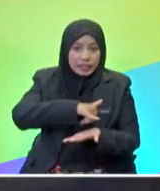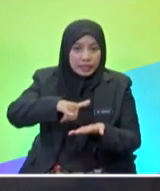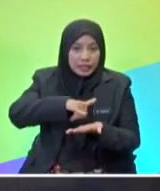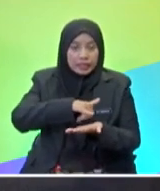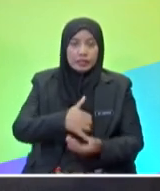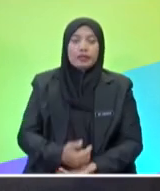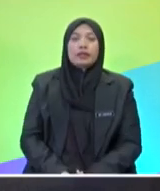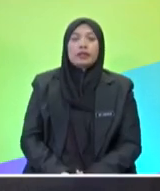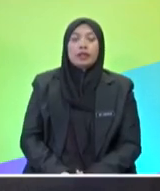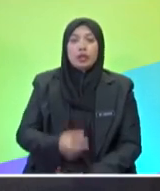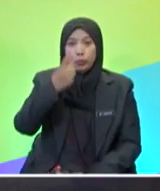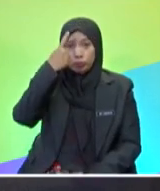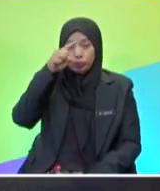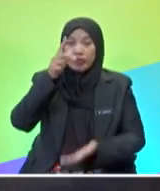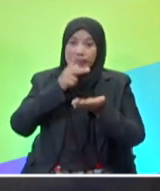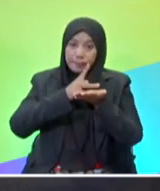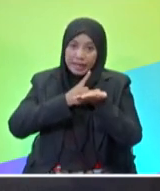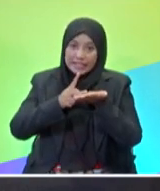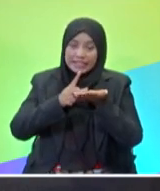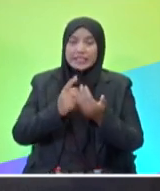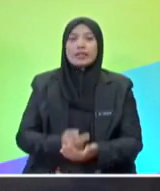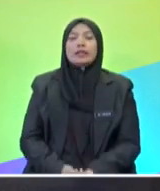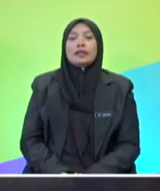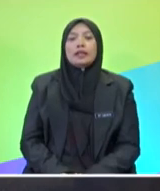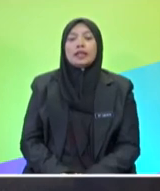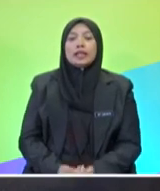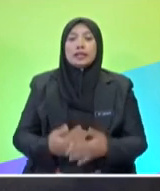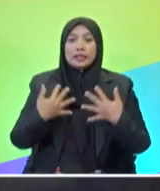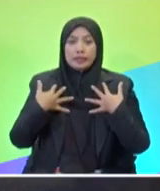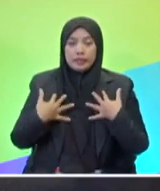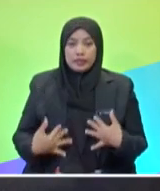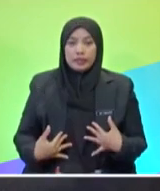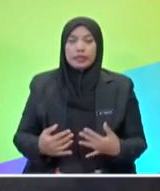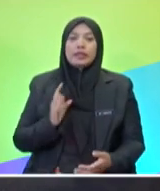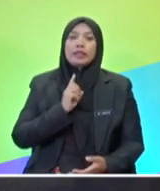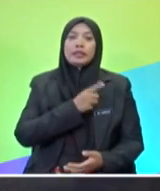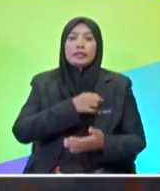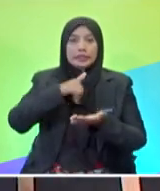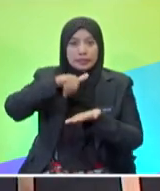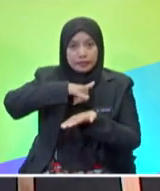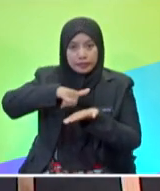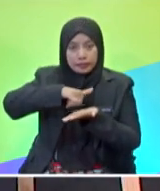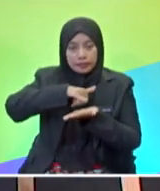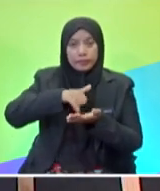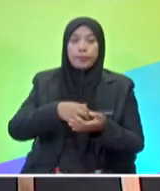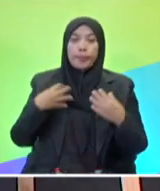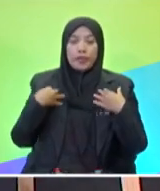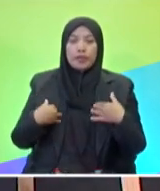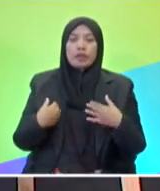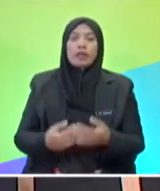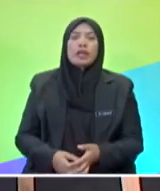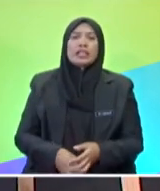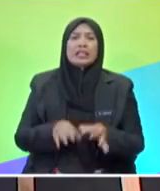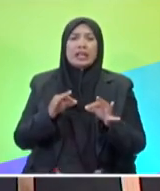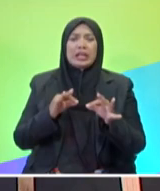Tak. Untuk kita kemas. Okay. Kekemasan diri kita, kita boleh pakai setrika. Sebab apa? Kalau kita pakai baju yang kedut-kedut nak